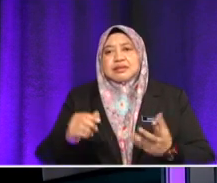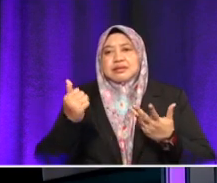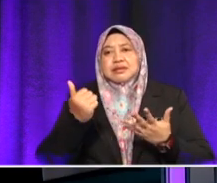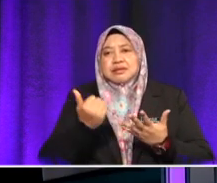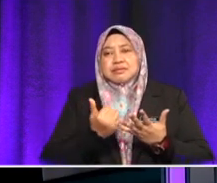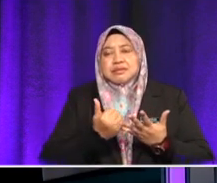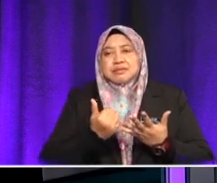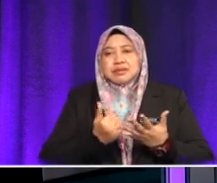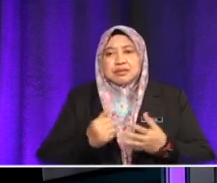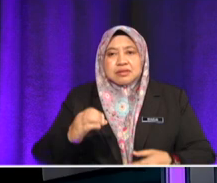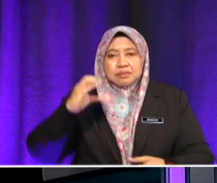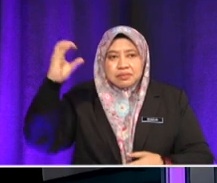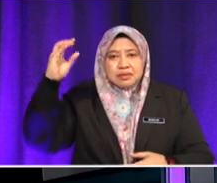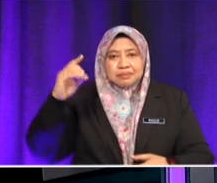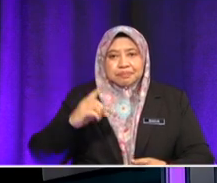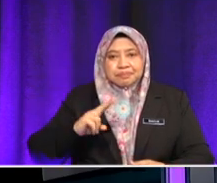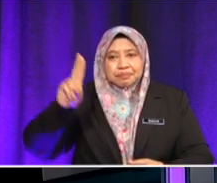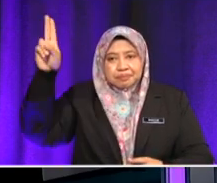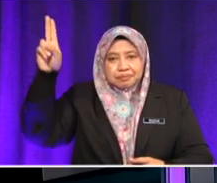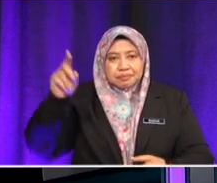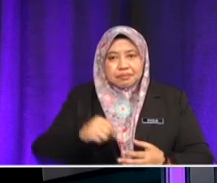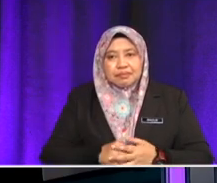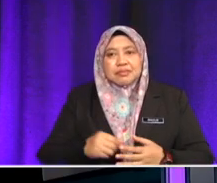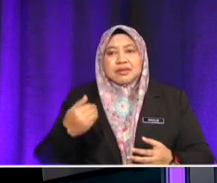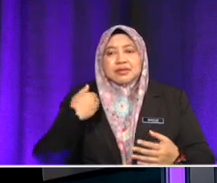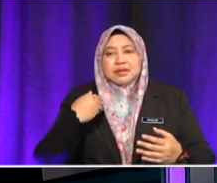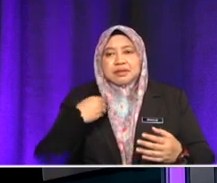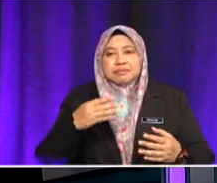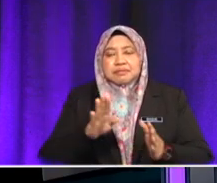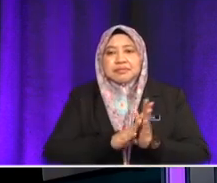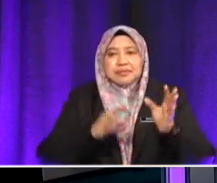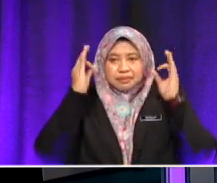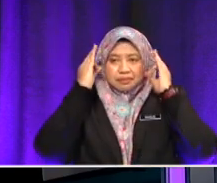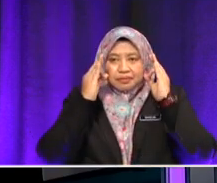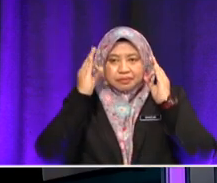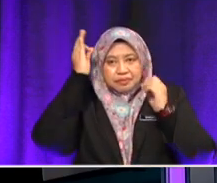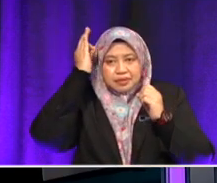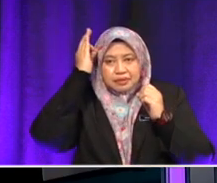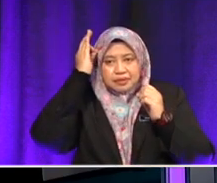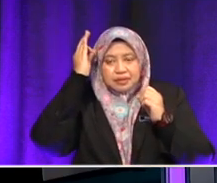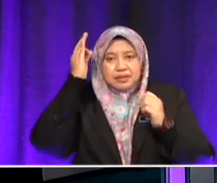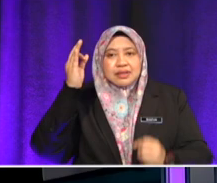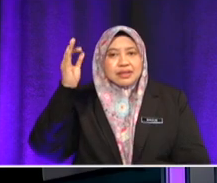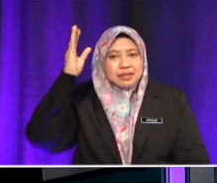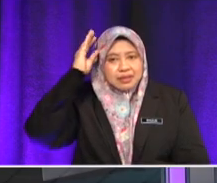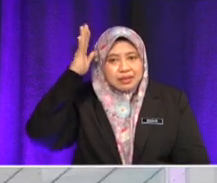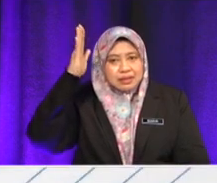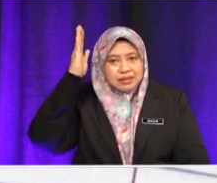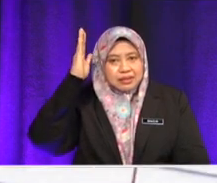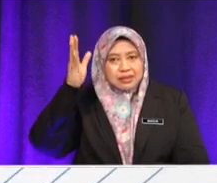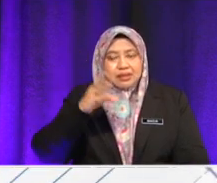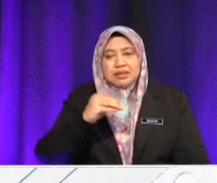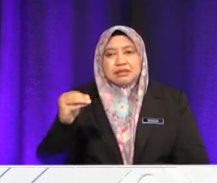perbedaannya ialah disini dia ada berpikir secara kritis kreatif dan inovatif